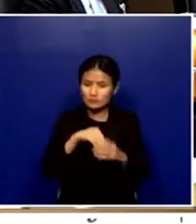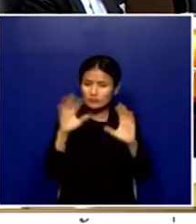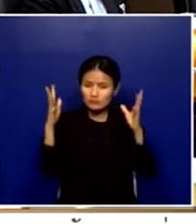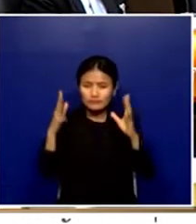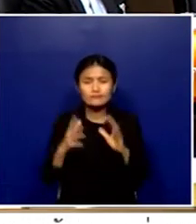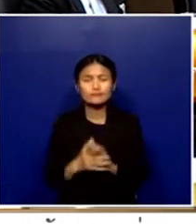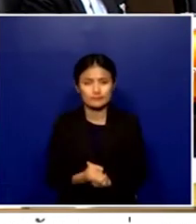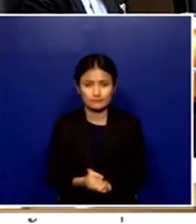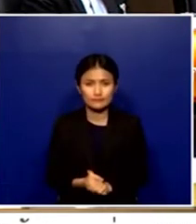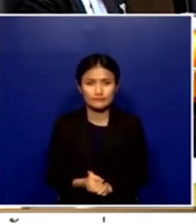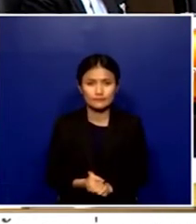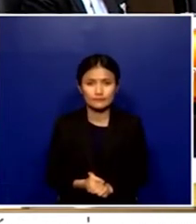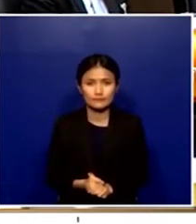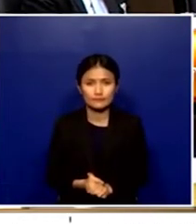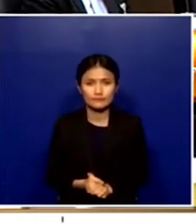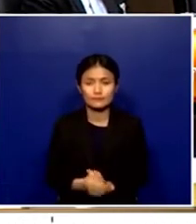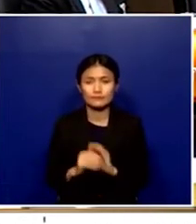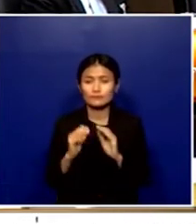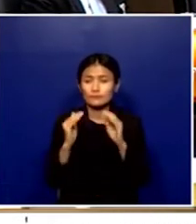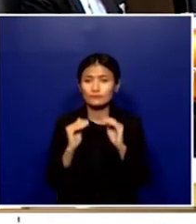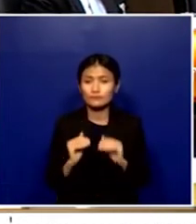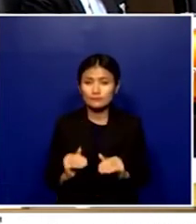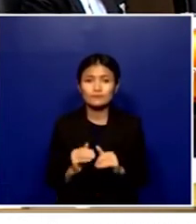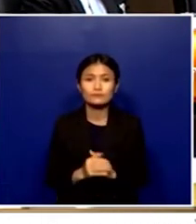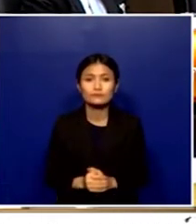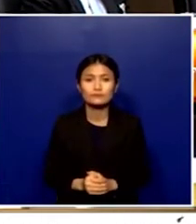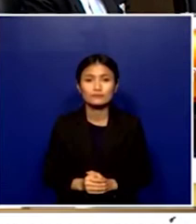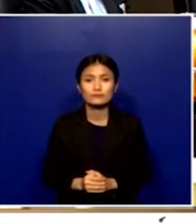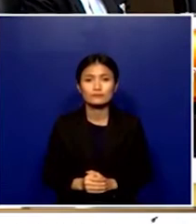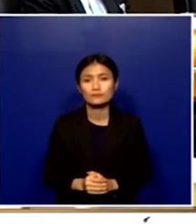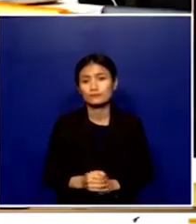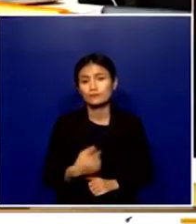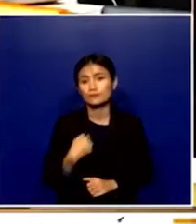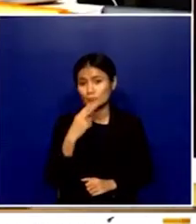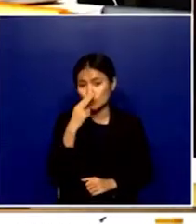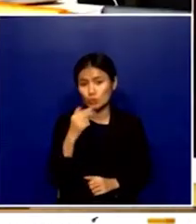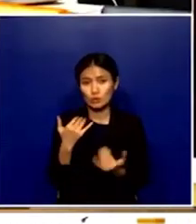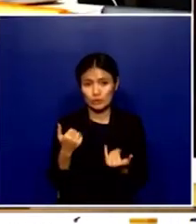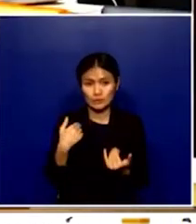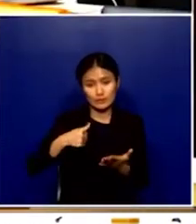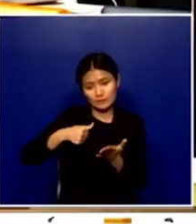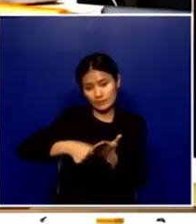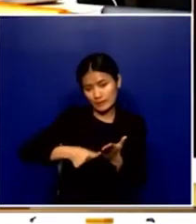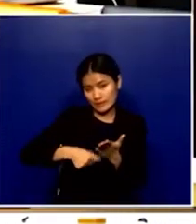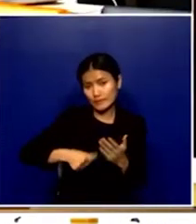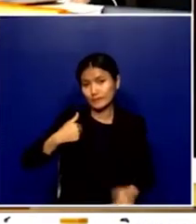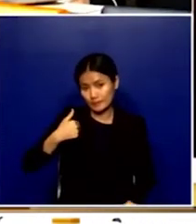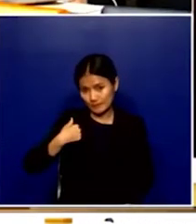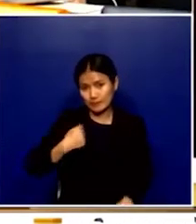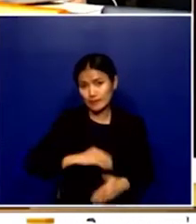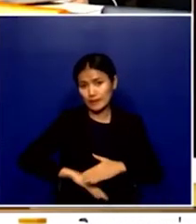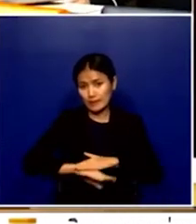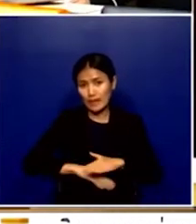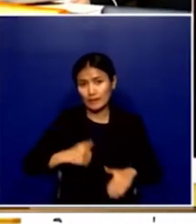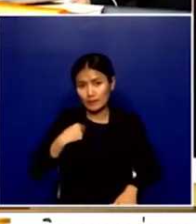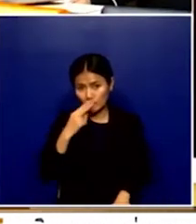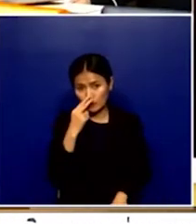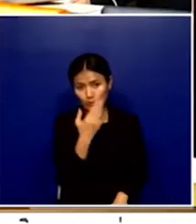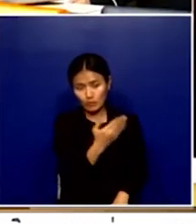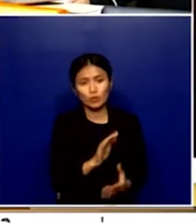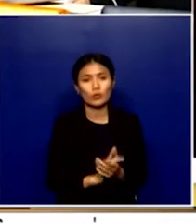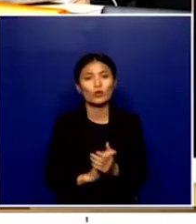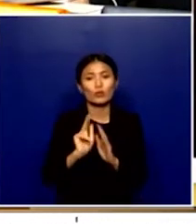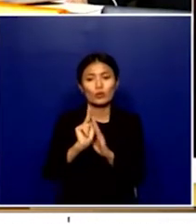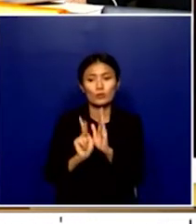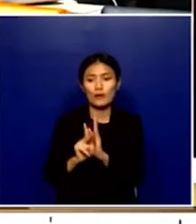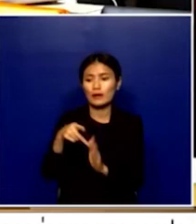มาถงข้อกวหาถัดไปนะคะ ข้อก่วหานี้ทฉัมีใบเสร็ค่ะท่านประทานข้อหานี้นะคะ คือข้อหาผิดกฎหมายปอบช.